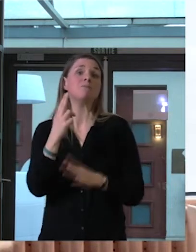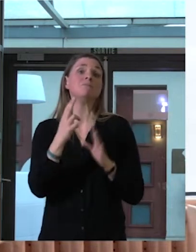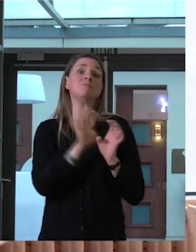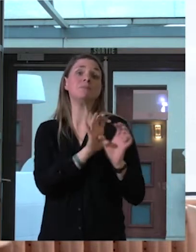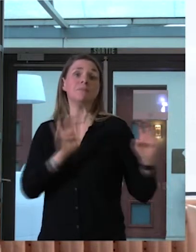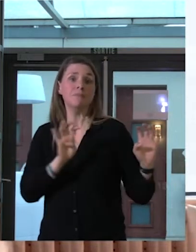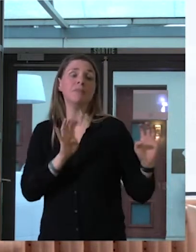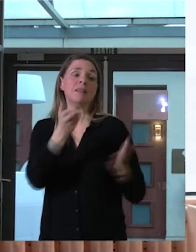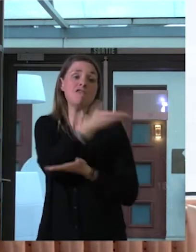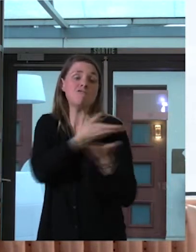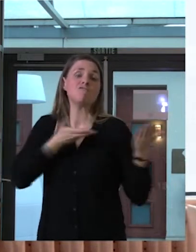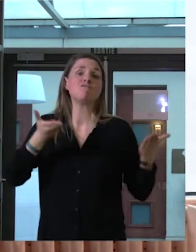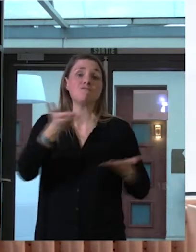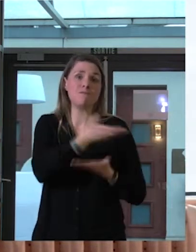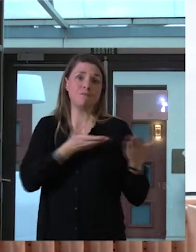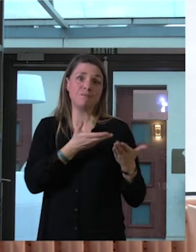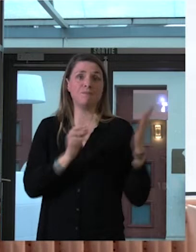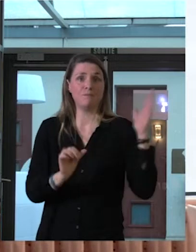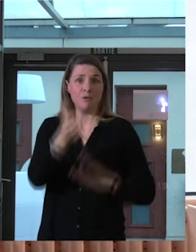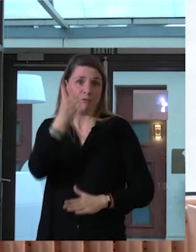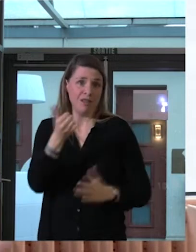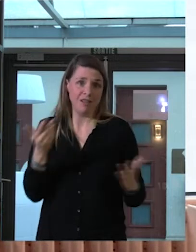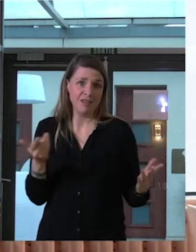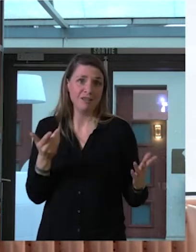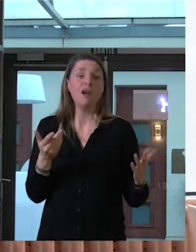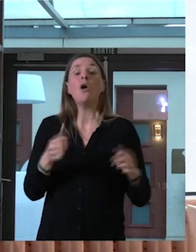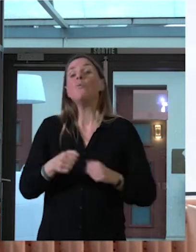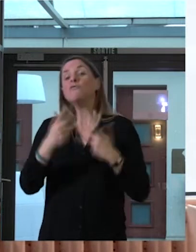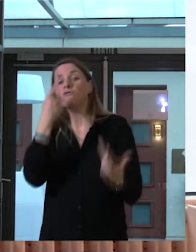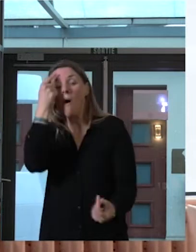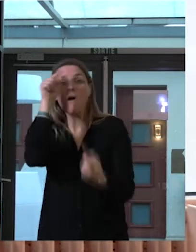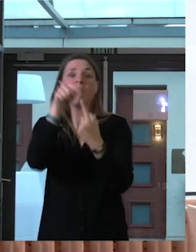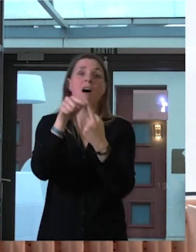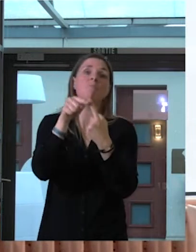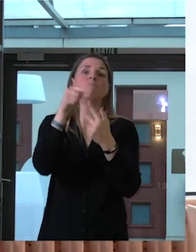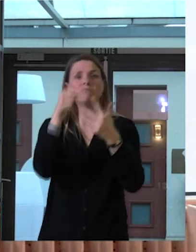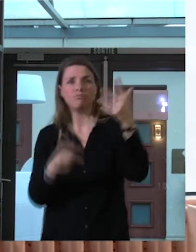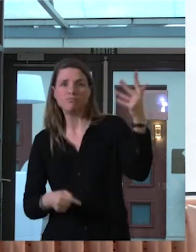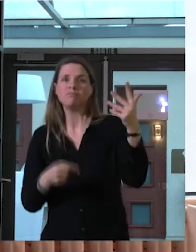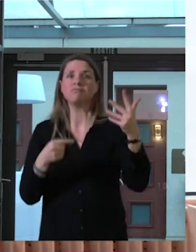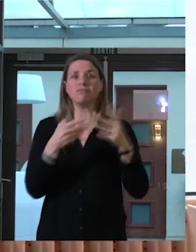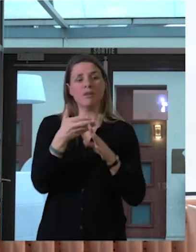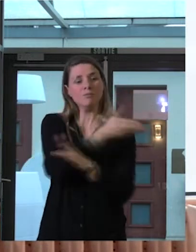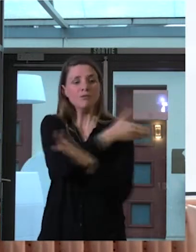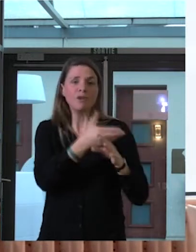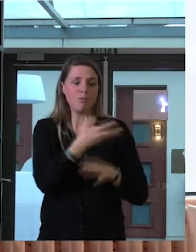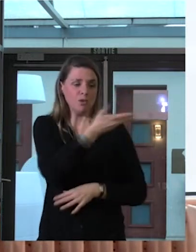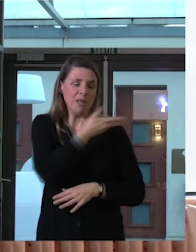ronde. On va découler sur quelques axes, quelques grandes thématiques qu'on a travaillées tous les cinq en